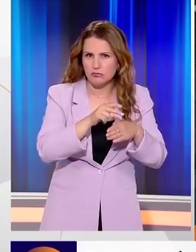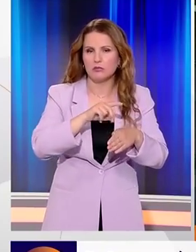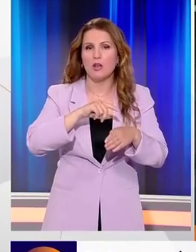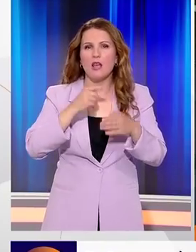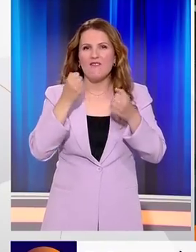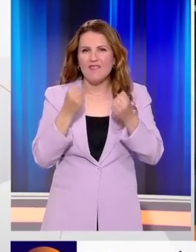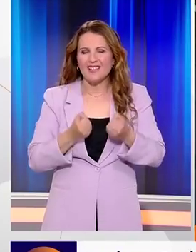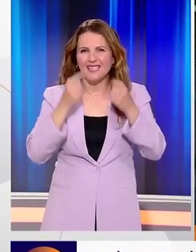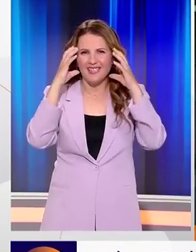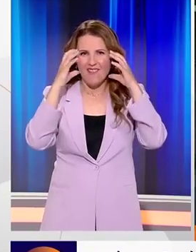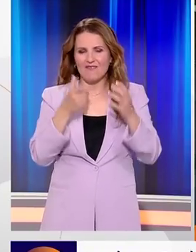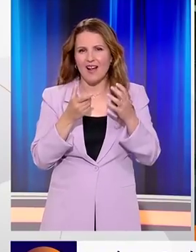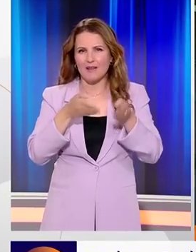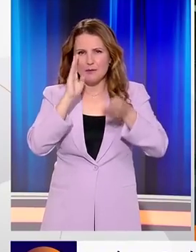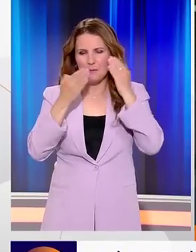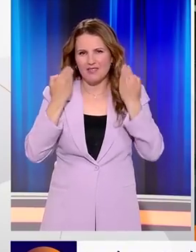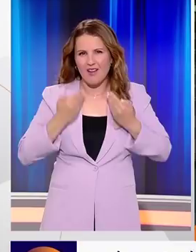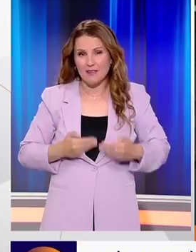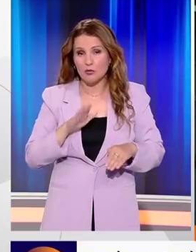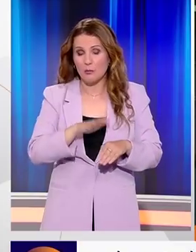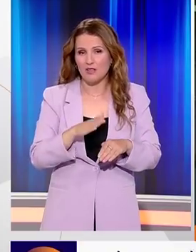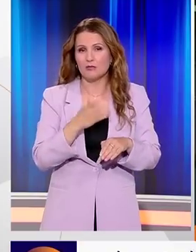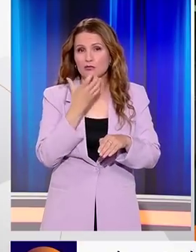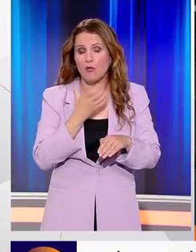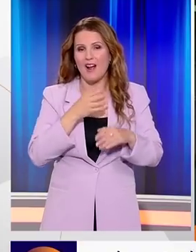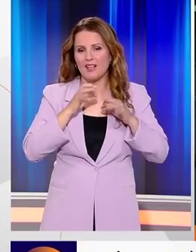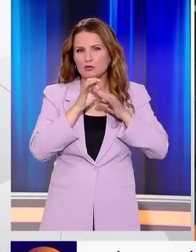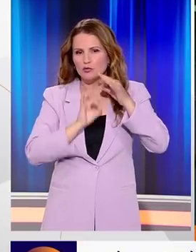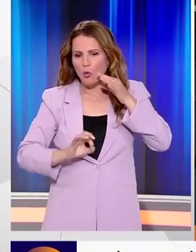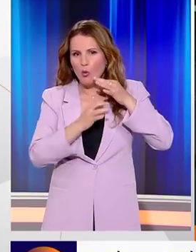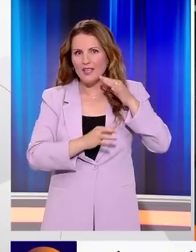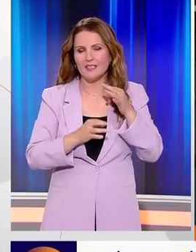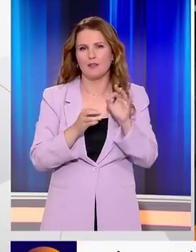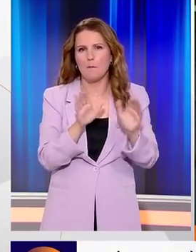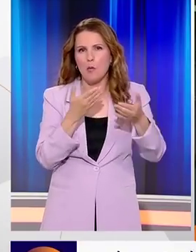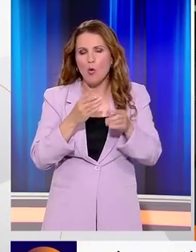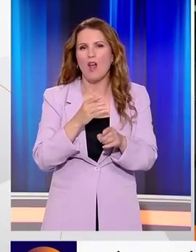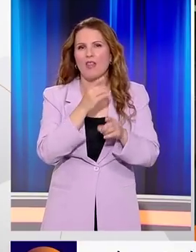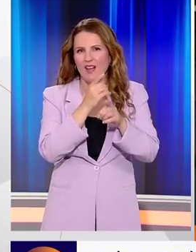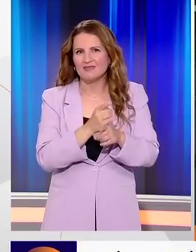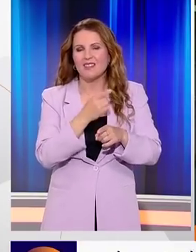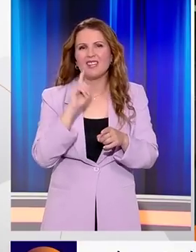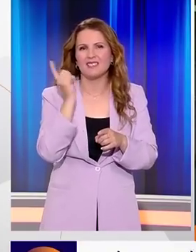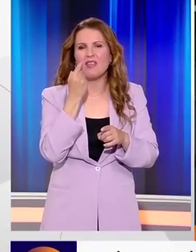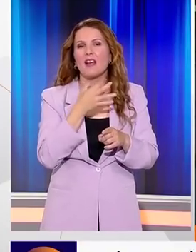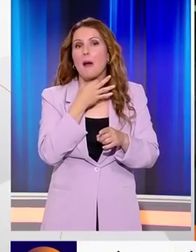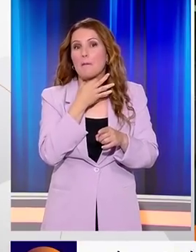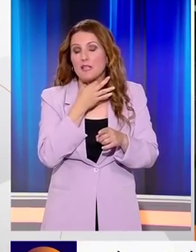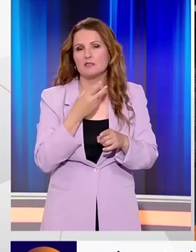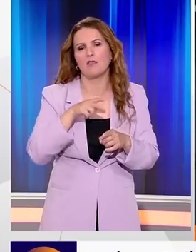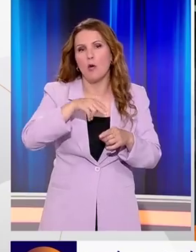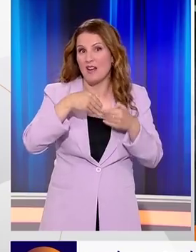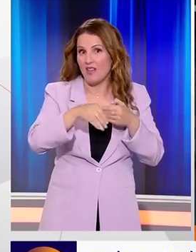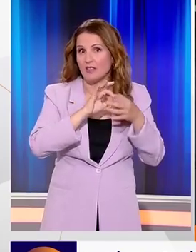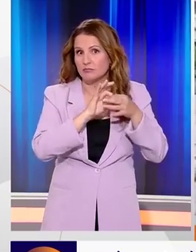βαριές κρανιοκεφαλικές κακώσεις. Αυτή τη στιγμή βρίσκεται εσωληνωμένο στη μονάδα εντατικής θεραπείας σε κρίσιμη κατάσταση για τα τουλάχιστον δύο